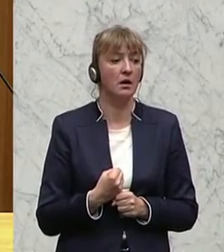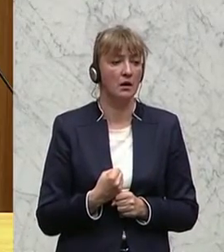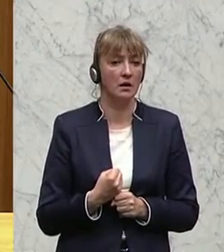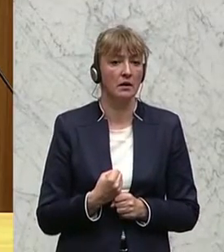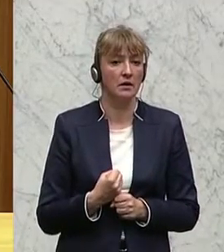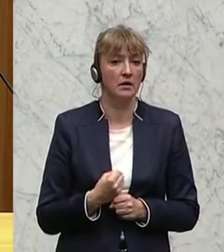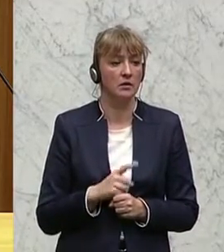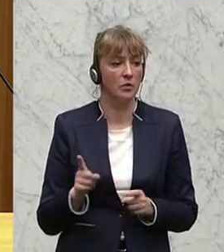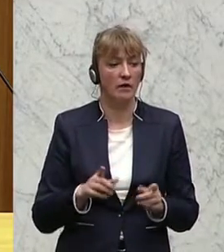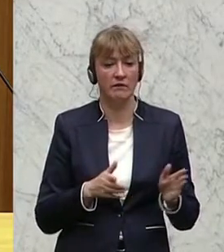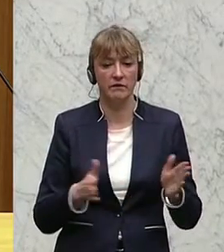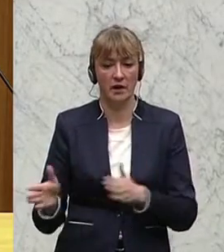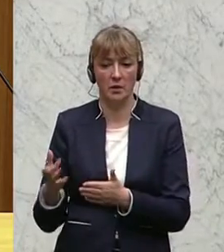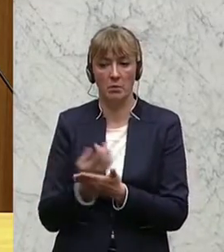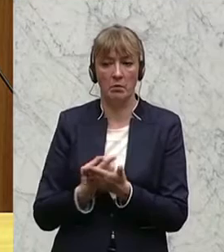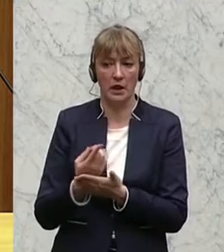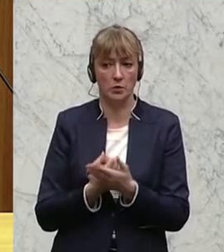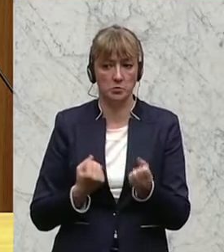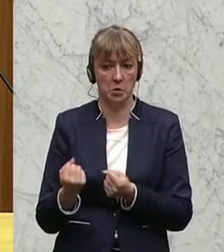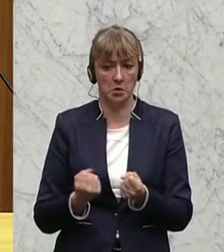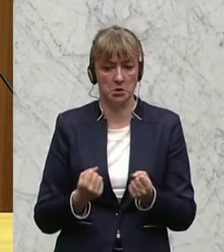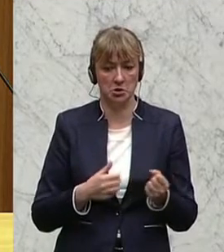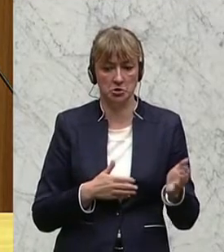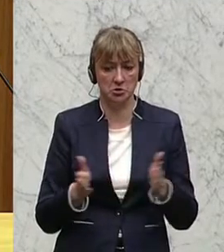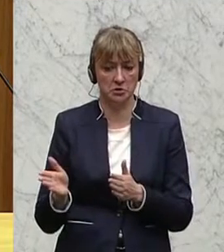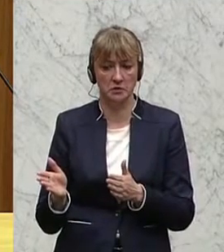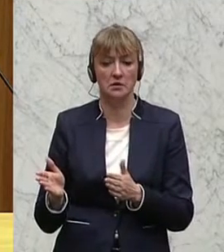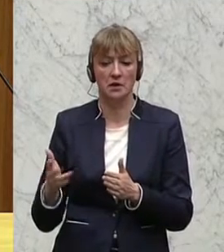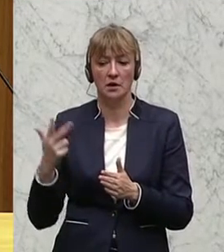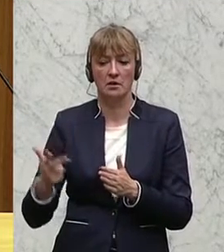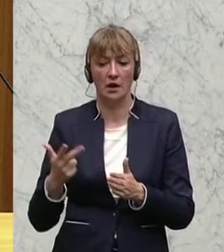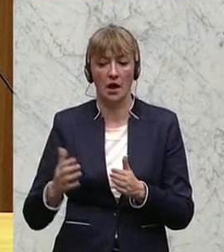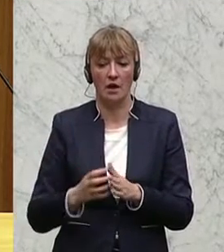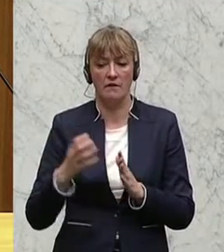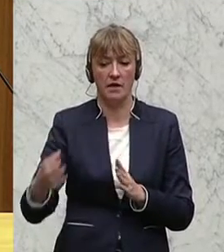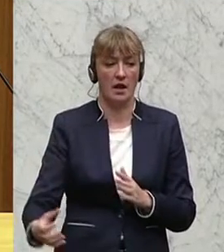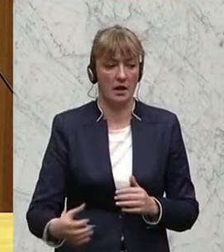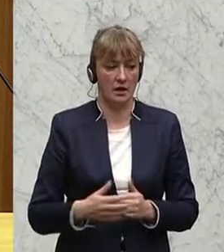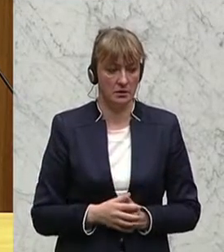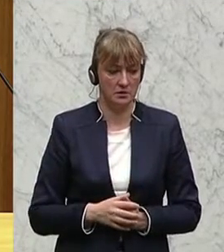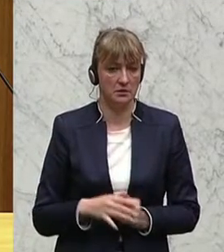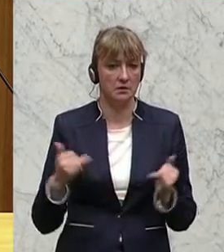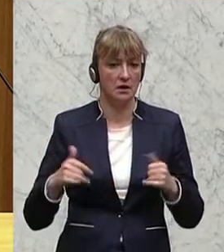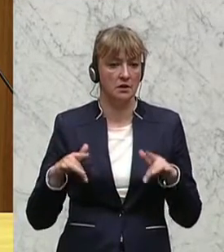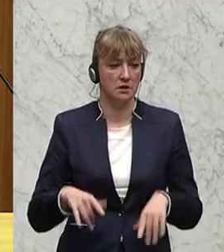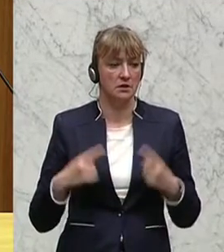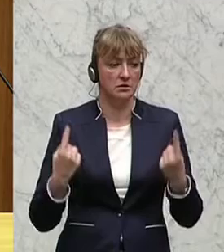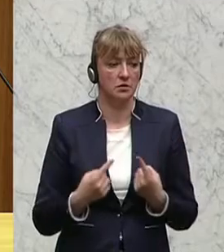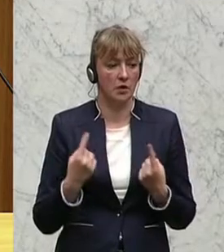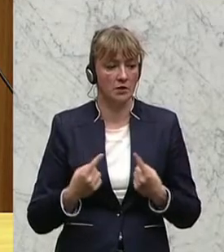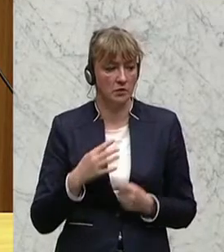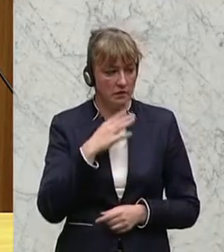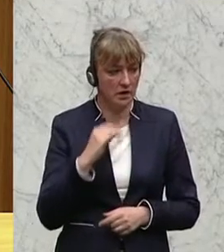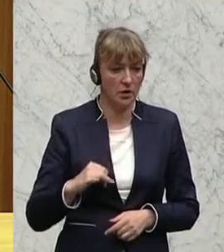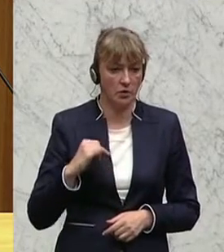eine fehlgeleitete Bildungspolitik, einfach um 3 Jahre zu verlängern. Jetzt haben Sie ja die Situation, dass